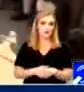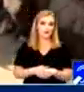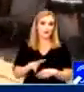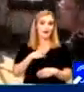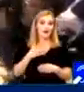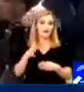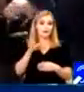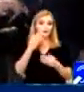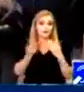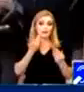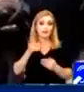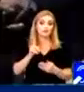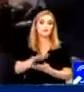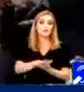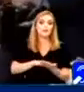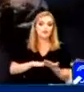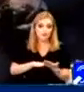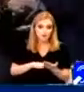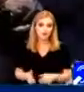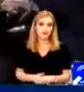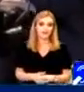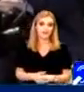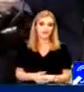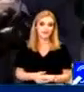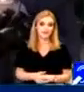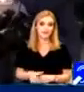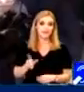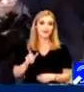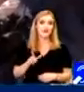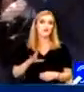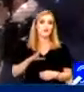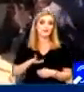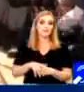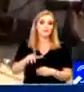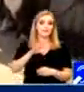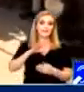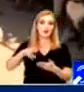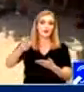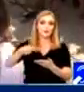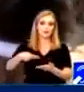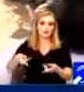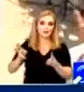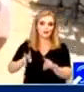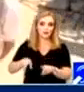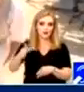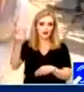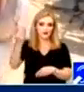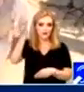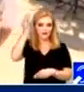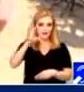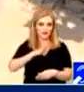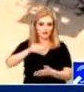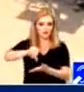se întreabă care este miza acestui dans, dincolo de faptul că liderul rus și-a lăsat semnătura și pe mașina mirilor. Criticii lui Karin Kneisel văd